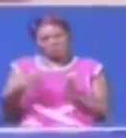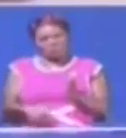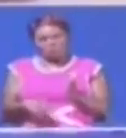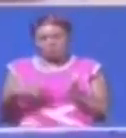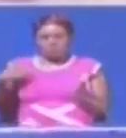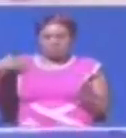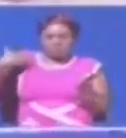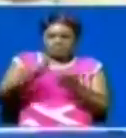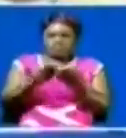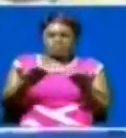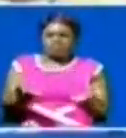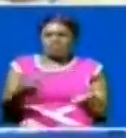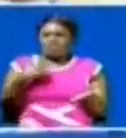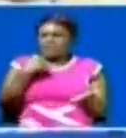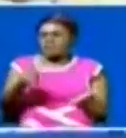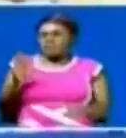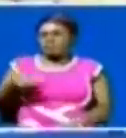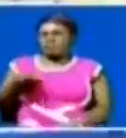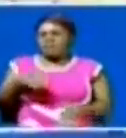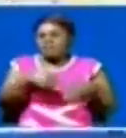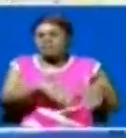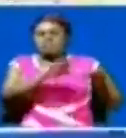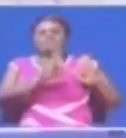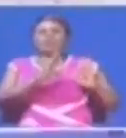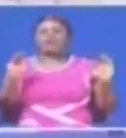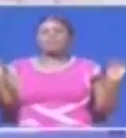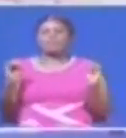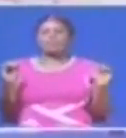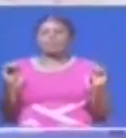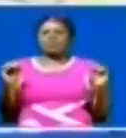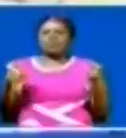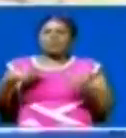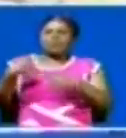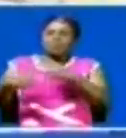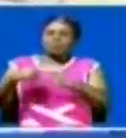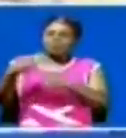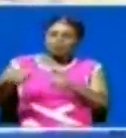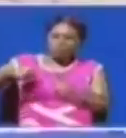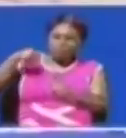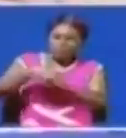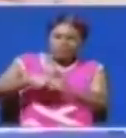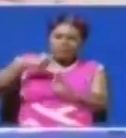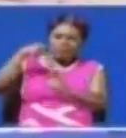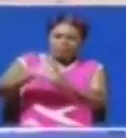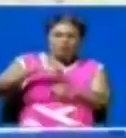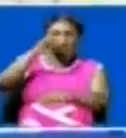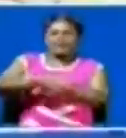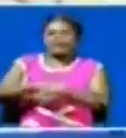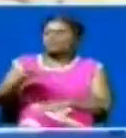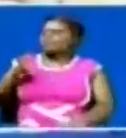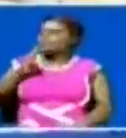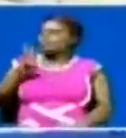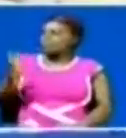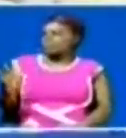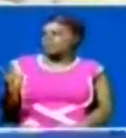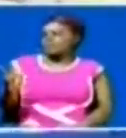mpaka sasa bado nawaambia wamama wasikae nyuma. Wapikanie tu watapata.